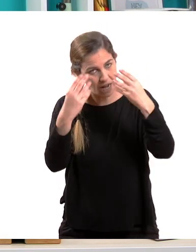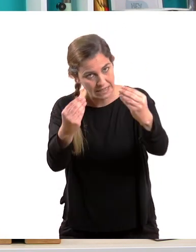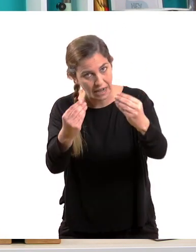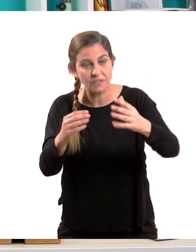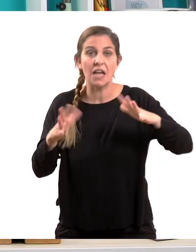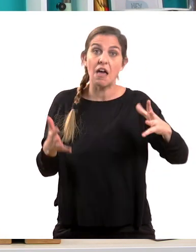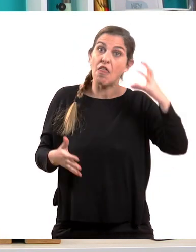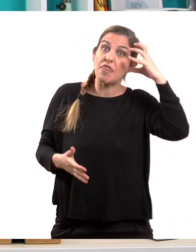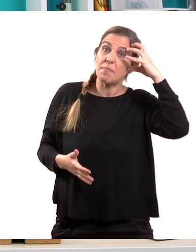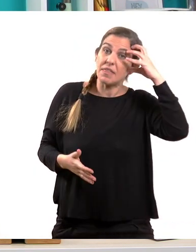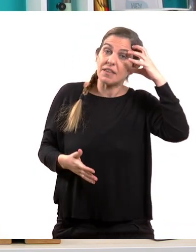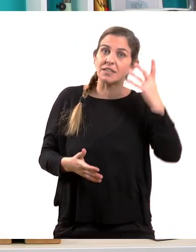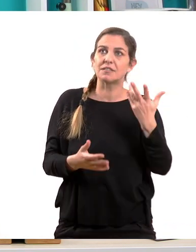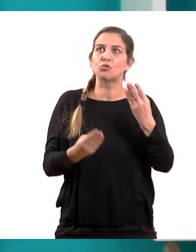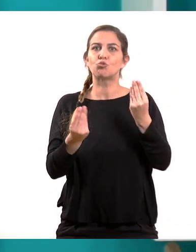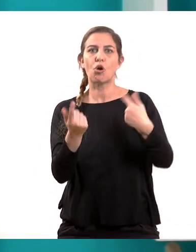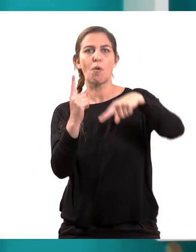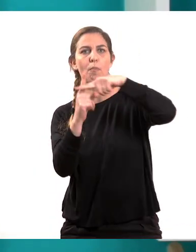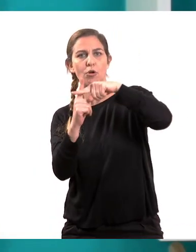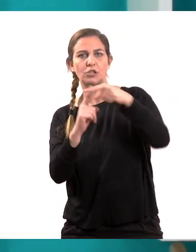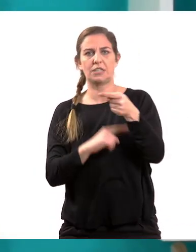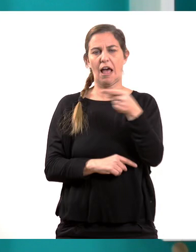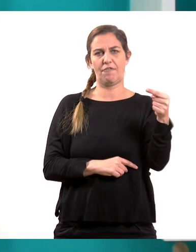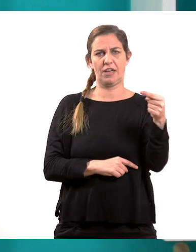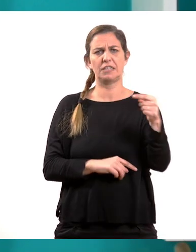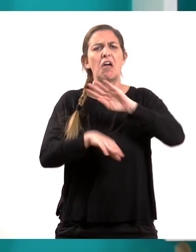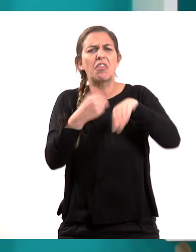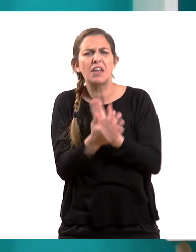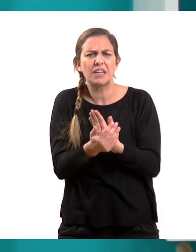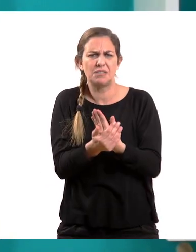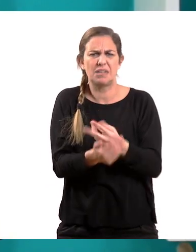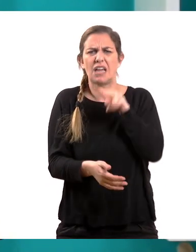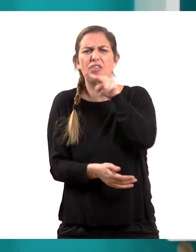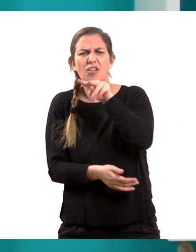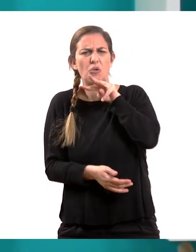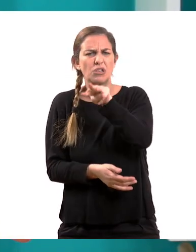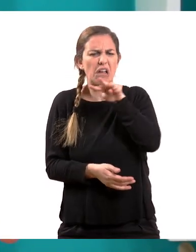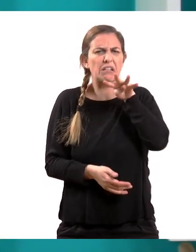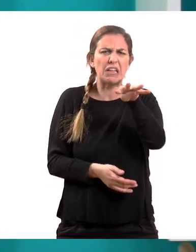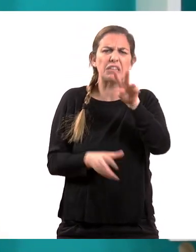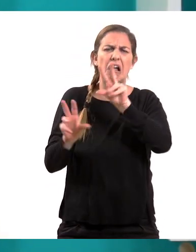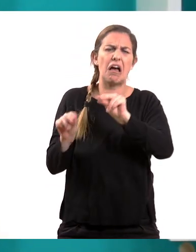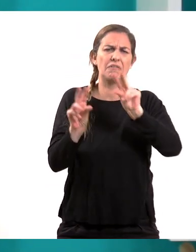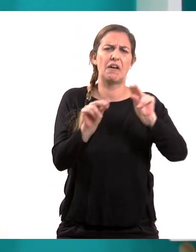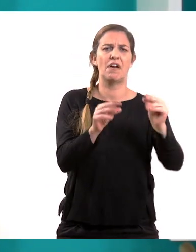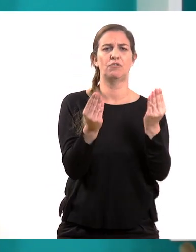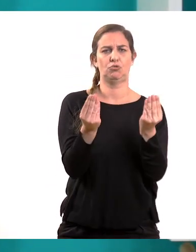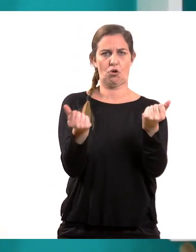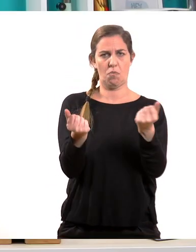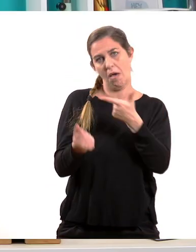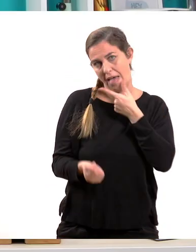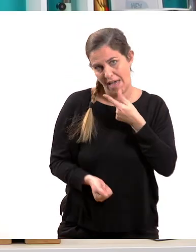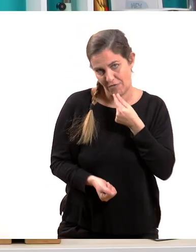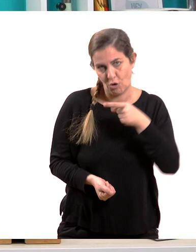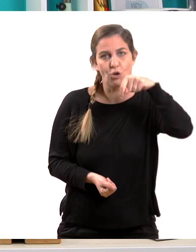ξαναθυμηθήκατε πώς γίνονται οι προσθέσεις και οι αφαιρέσεις και οπότε είδατε, το ίδιο είναι και με μεγάλους αριθμούς. Δεν ήταν κάτι δύσκολο.